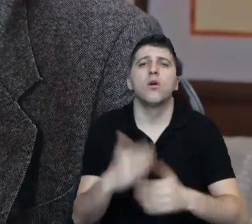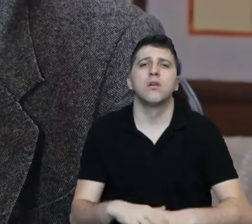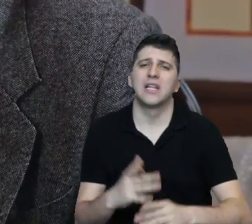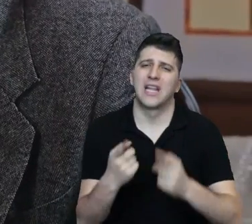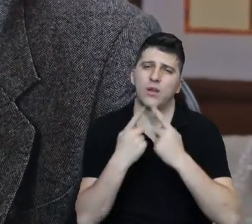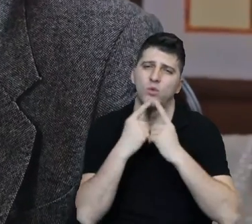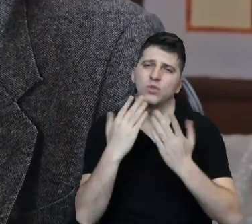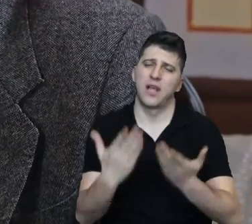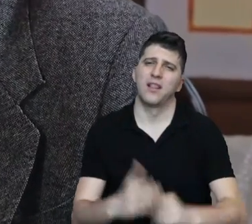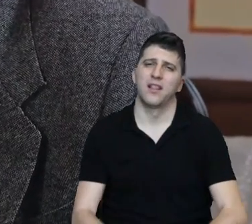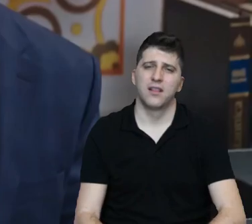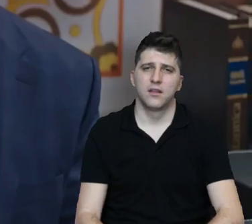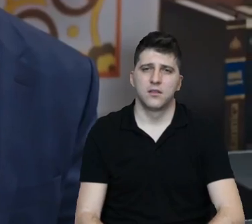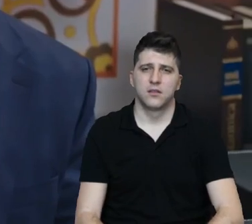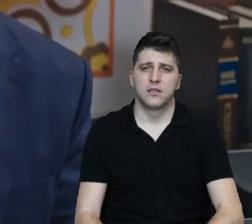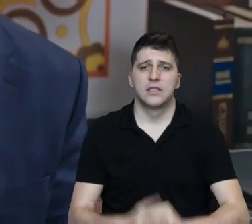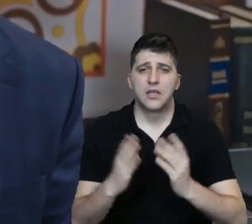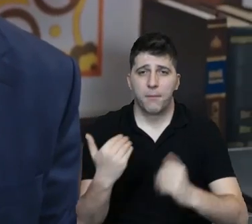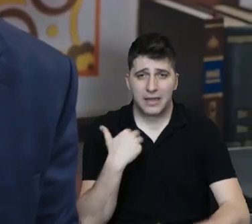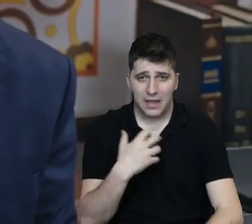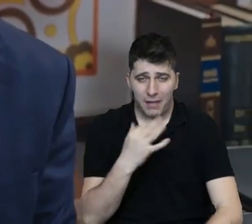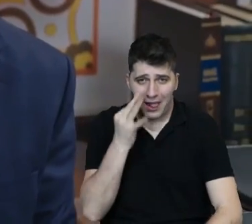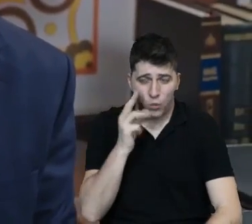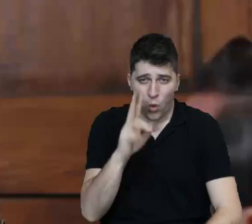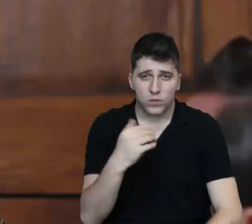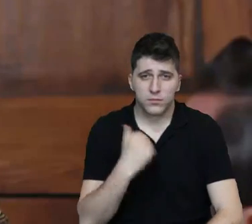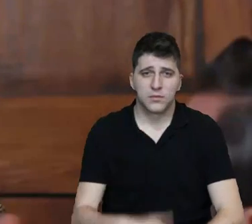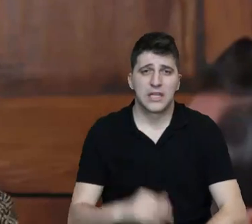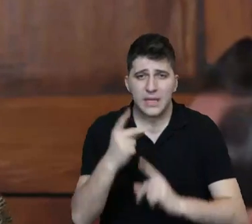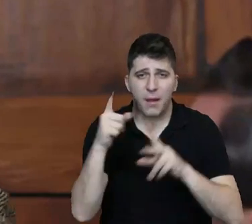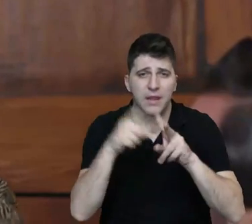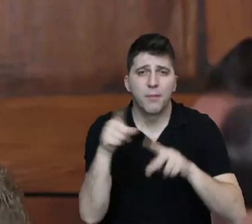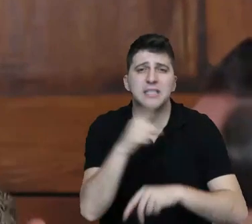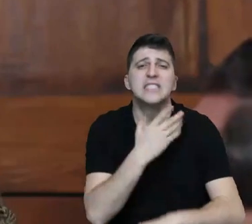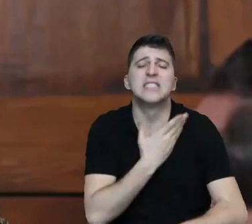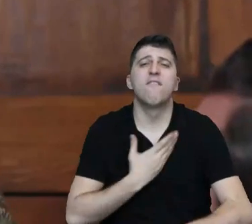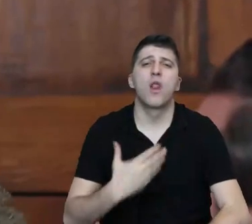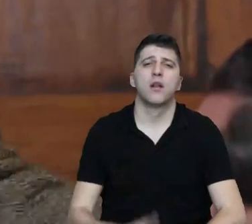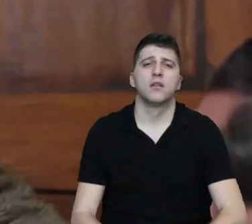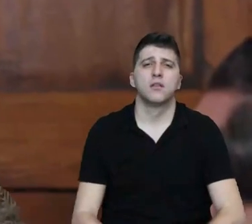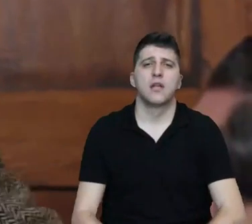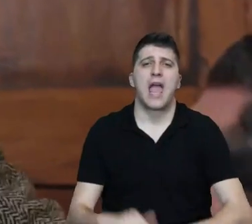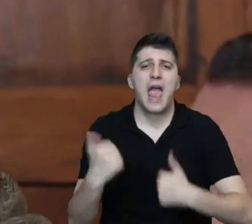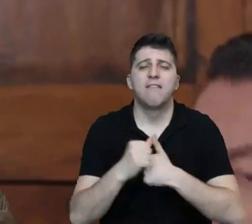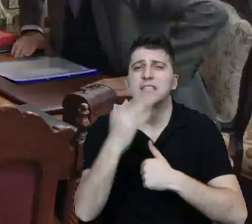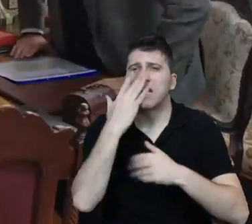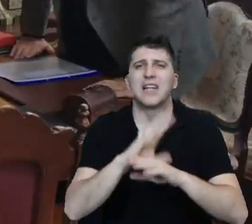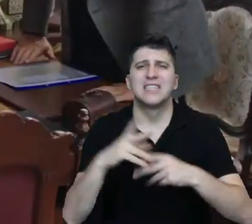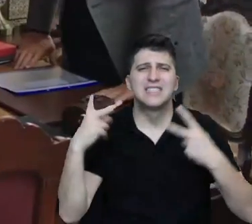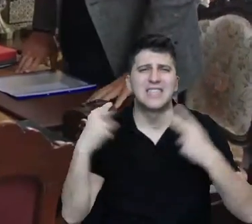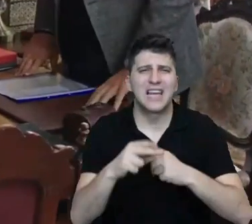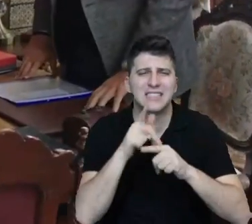Ne diyorsun sen efendi? Ya ben kendi gözlerimle gördüm. İbrahim'le Nalan birbirlerini seviyorlar. Evlilik sahte falan diye.